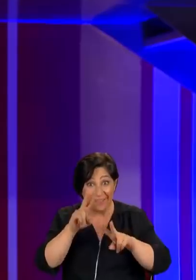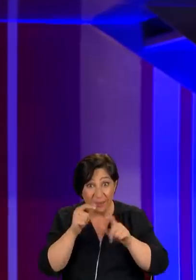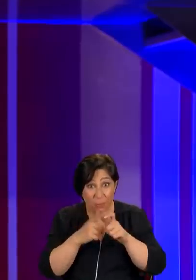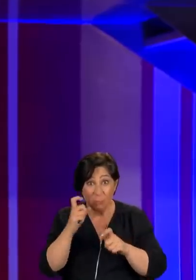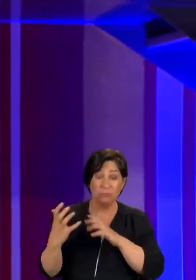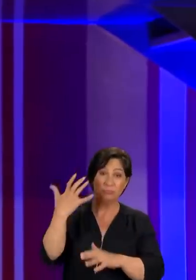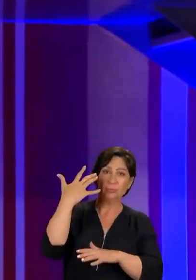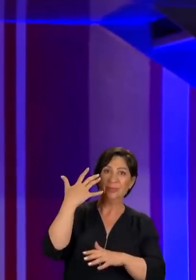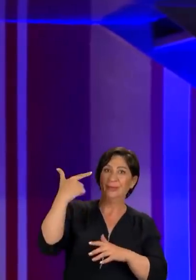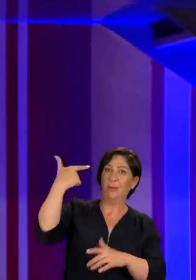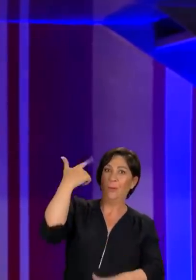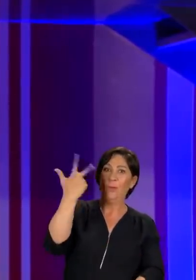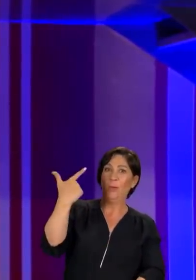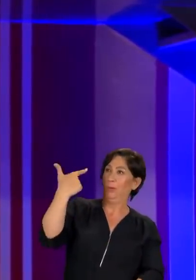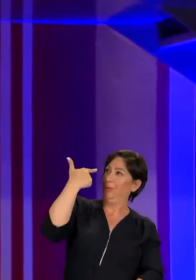Zögörank!